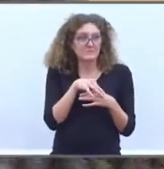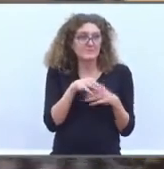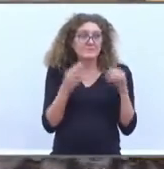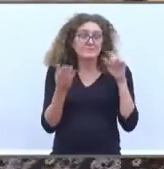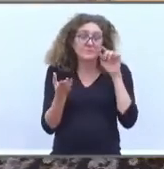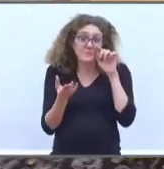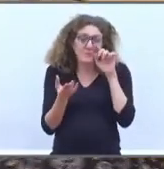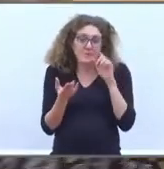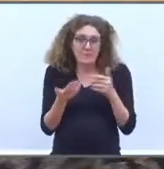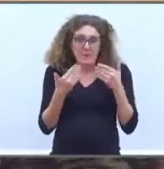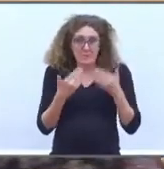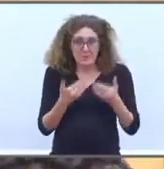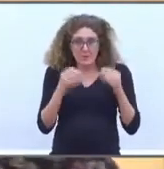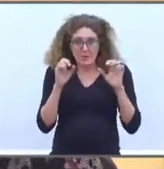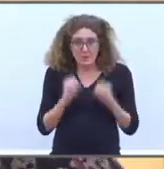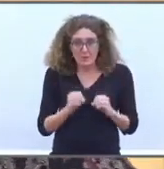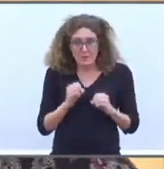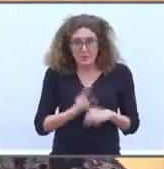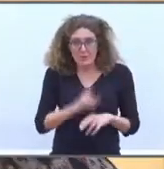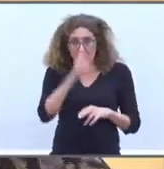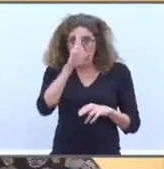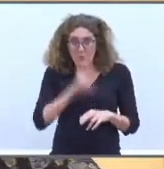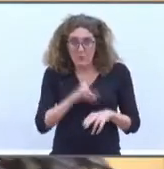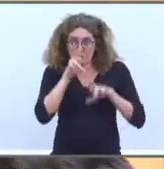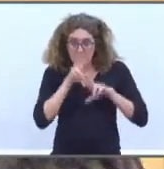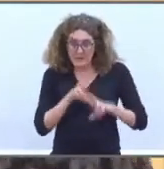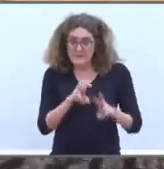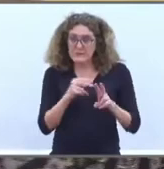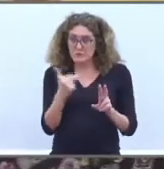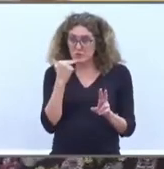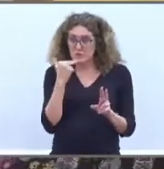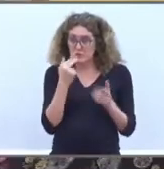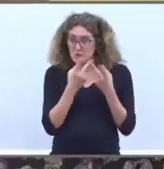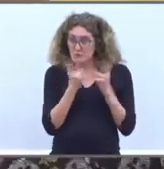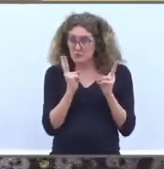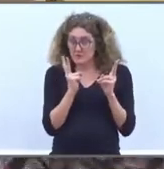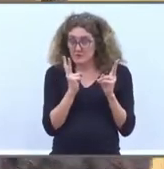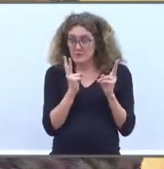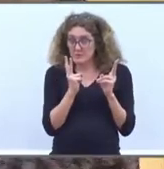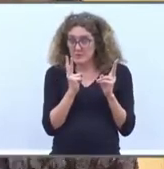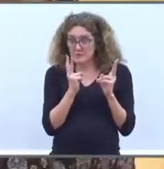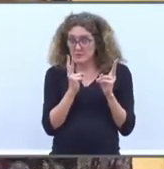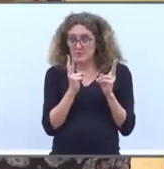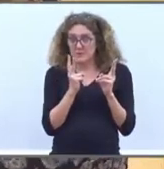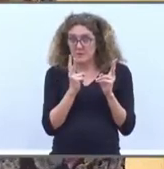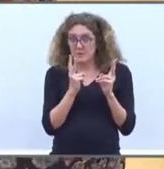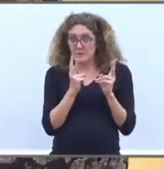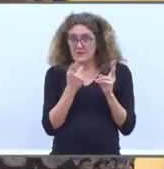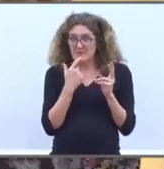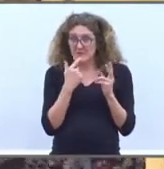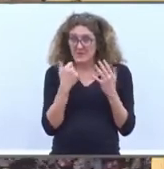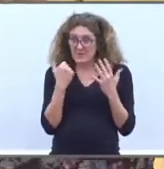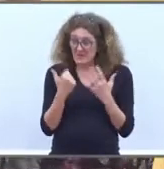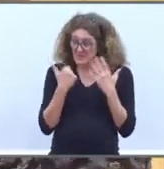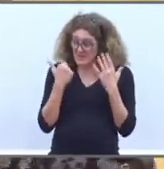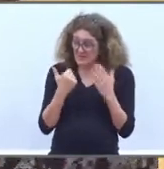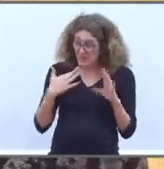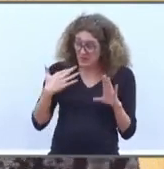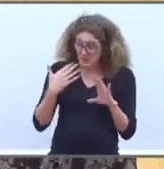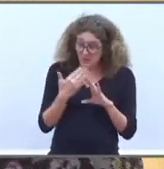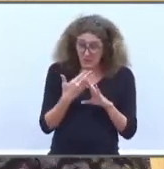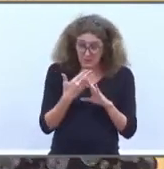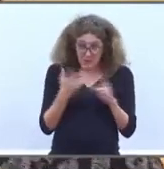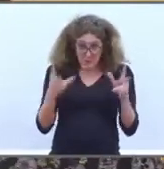va permettre d'enclencher l'enquête d'utilité publique. Donc, quelque part, il aura fallu 6 ans, il aura fallu un mandat